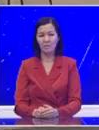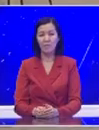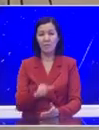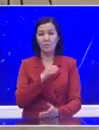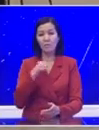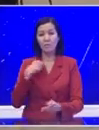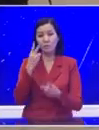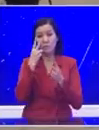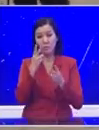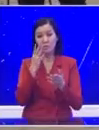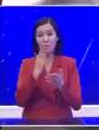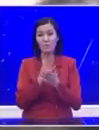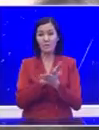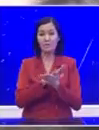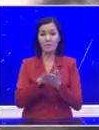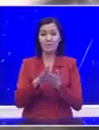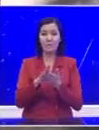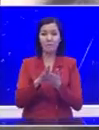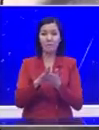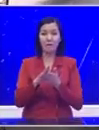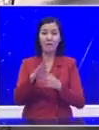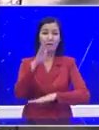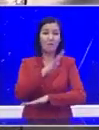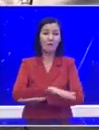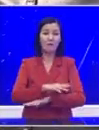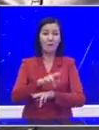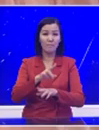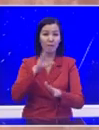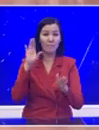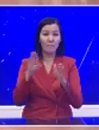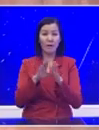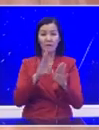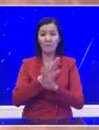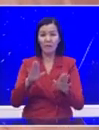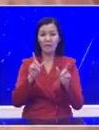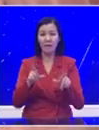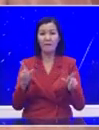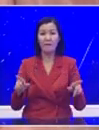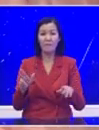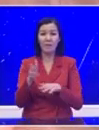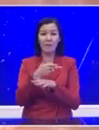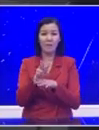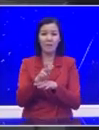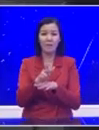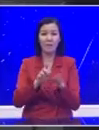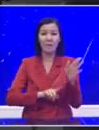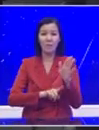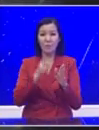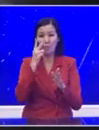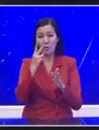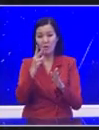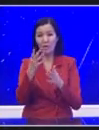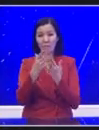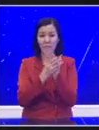Өздеріңіз көрдіңіздер, мұндай санитарлық тәртіпті сақтамай тұрған сатушылардың бірнеше ұғана. Көбі камераны көргеннен кейін ғана бетпердемен